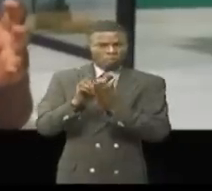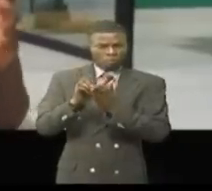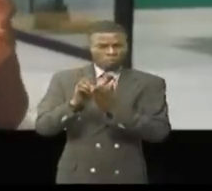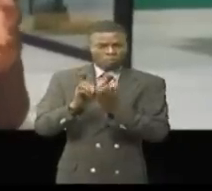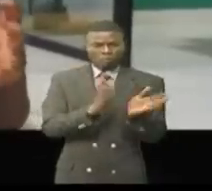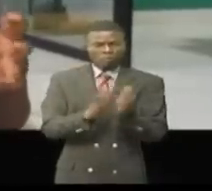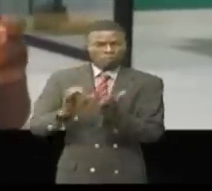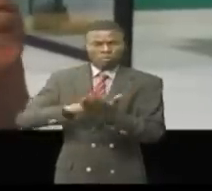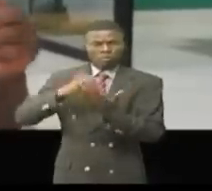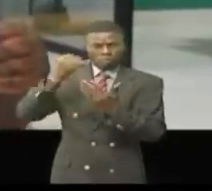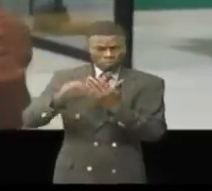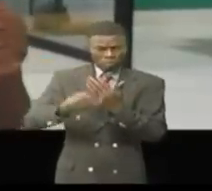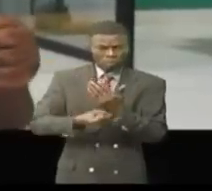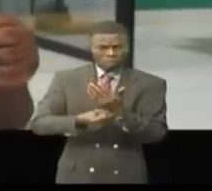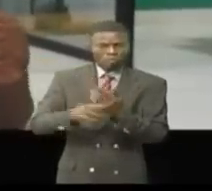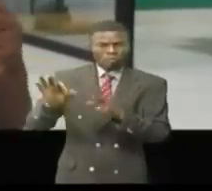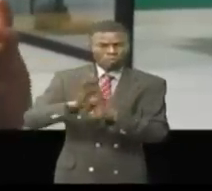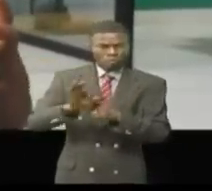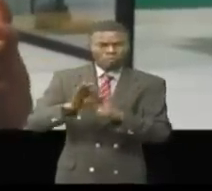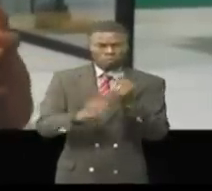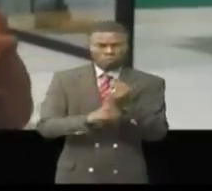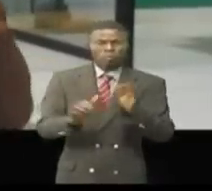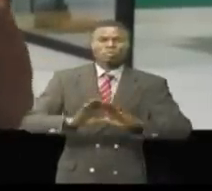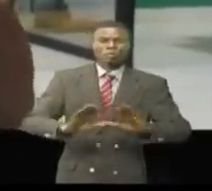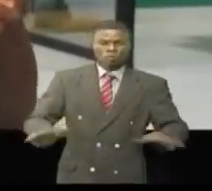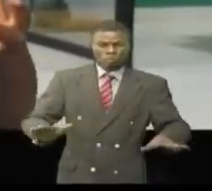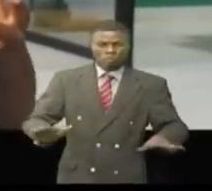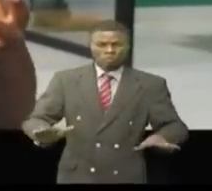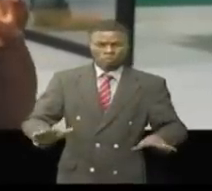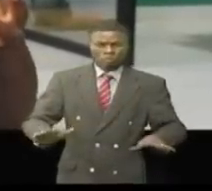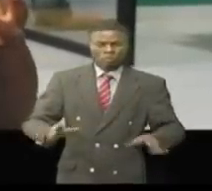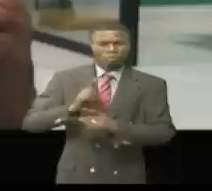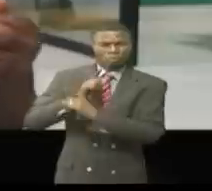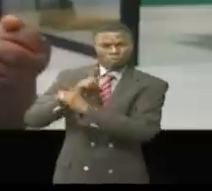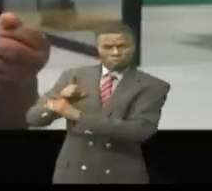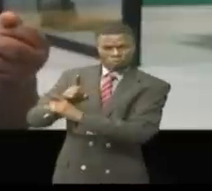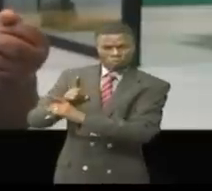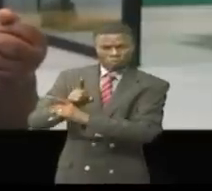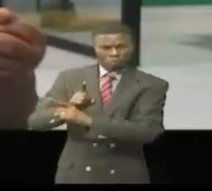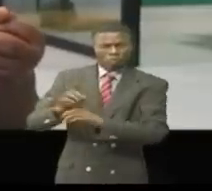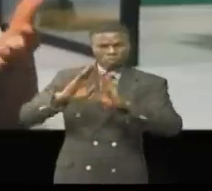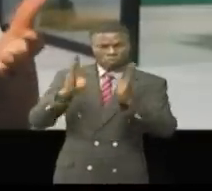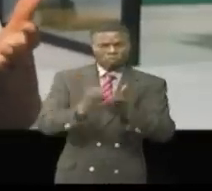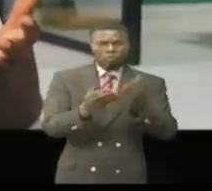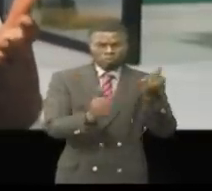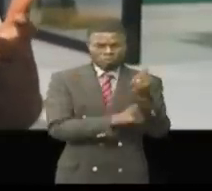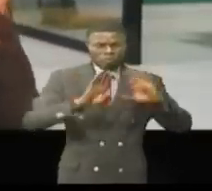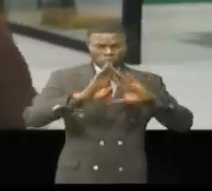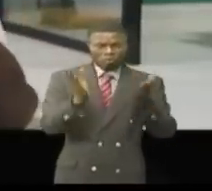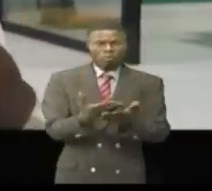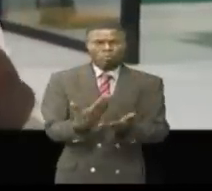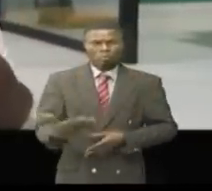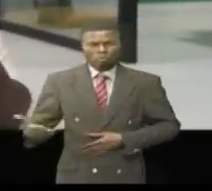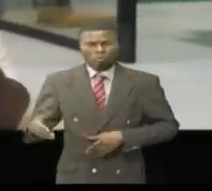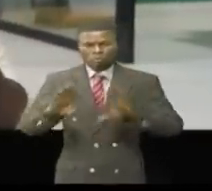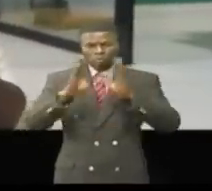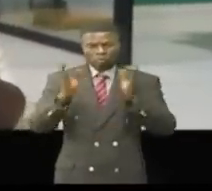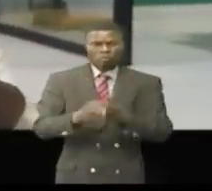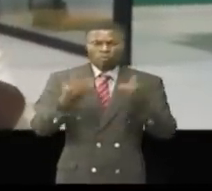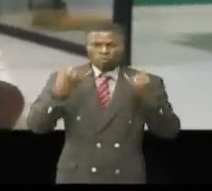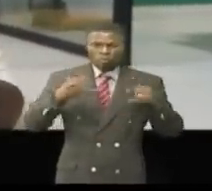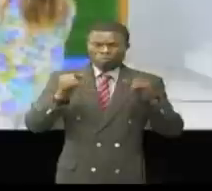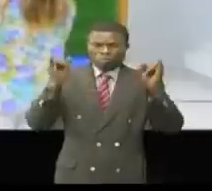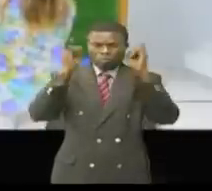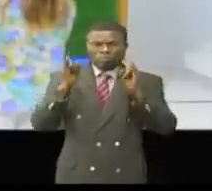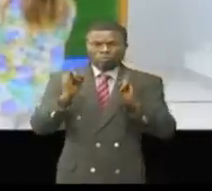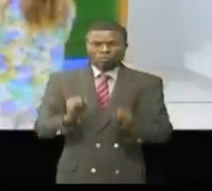projet pour former les gens capables à protéger toute personne, tout bien et toute donnée